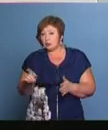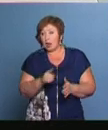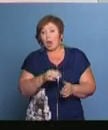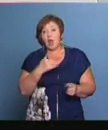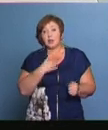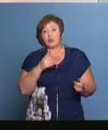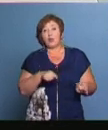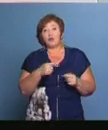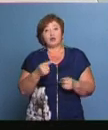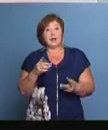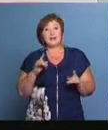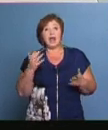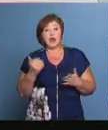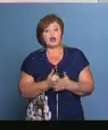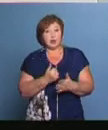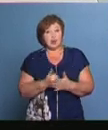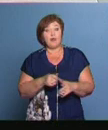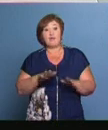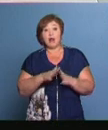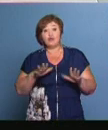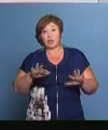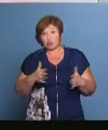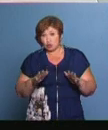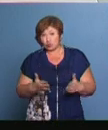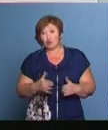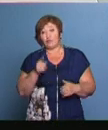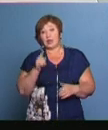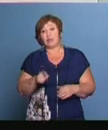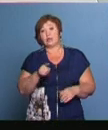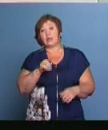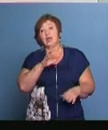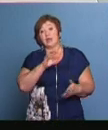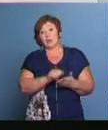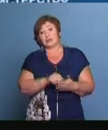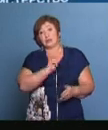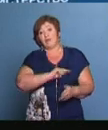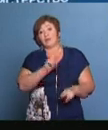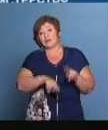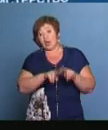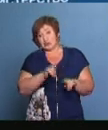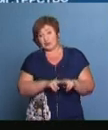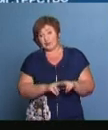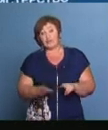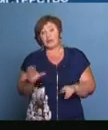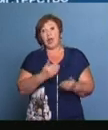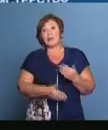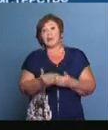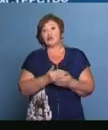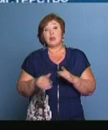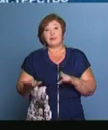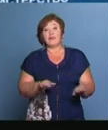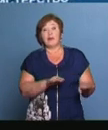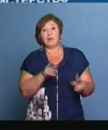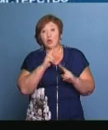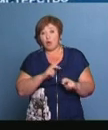объектов. Нарушения нашли, и в большинстве случаев это касается строительной сферы. Всего по результатам проведения